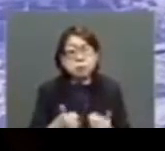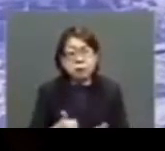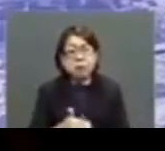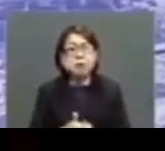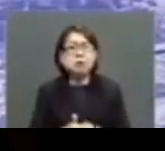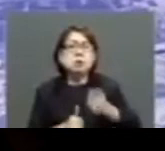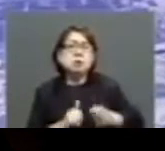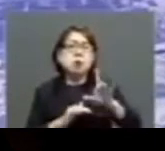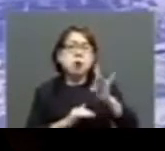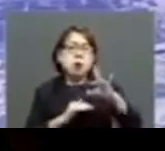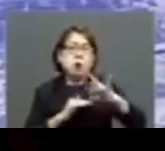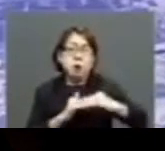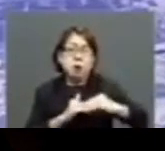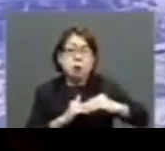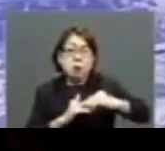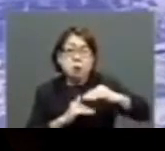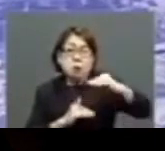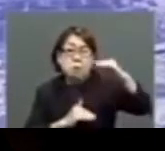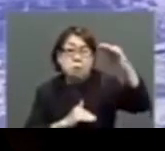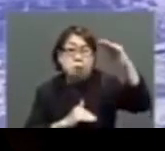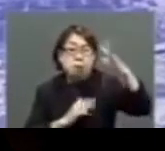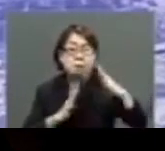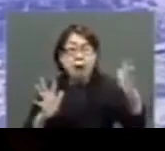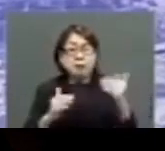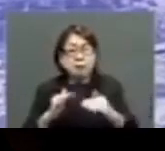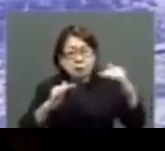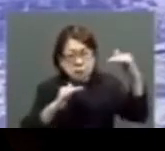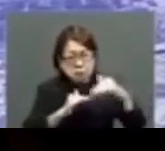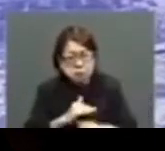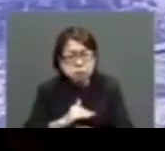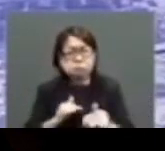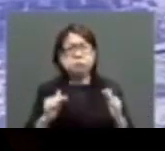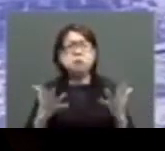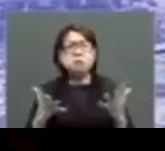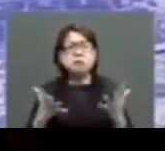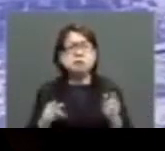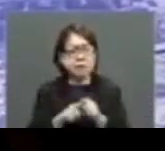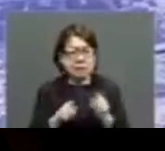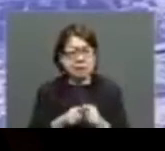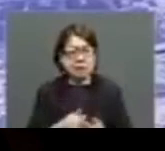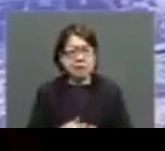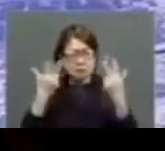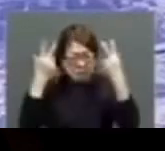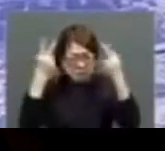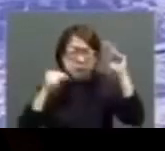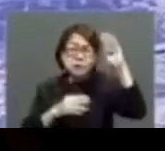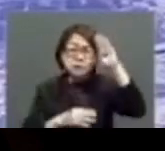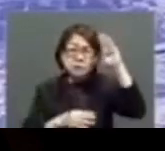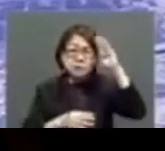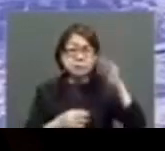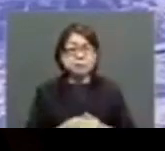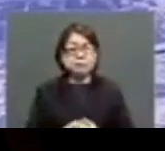เพิ่มขึ้นแต่ก็ไม่ได้ลดลงแบบ อย่างมีนัยสำคัญท่านนายก